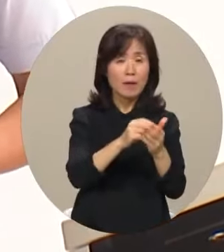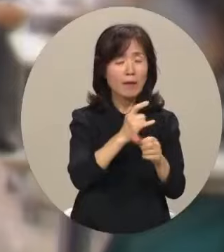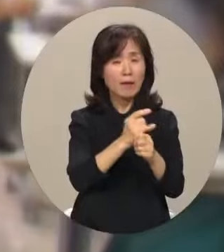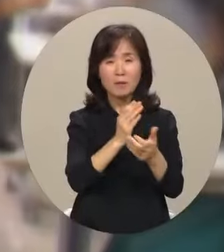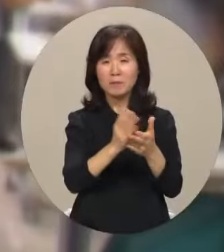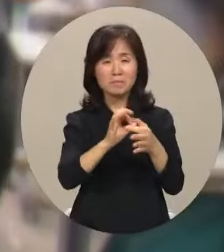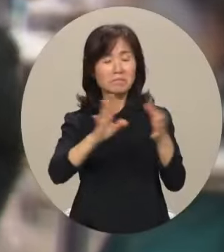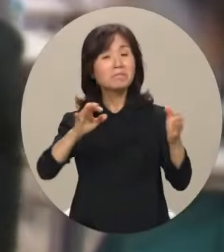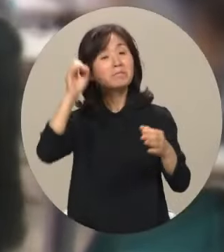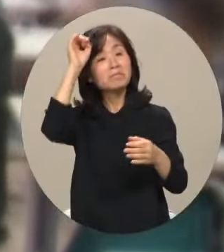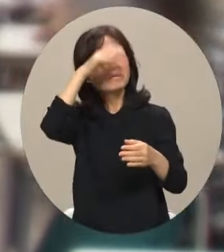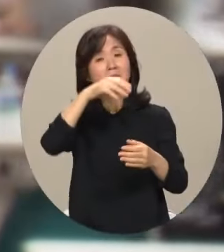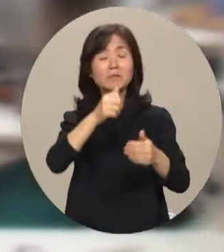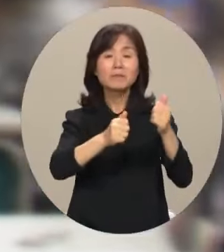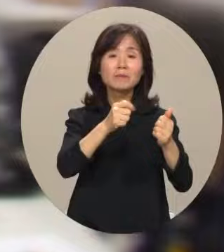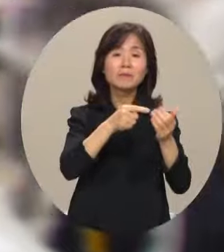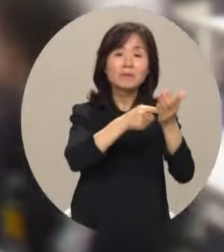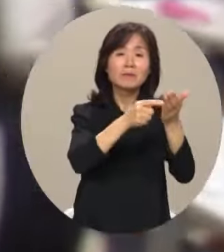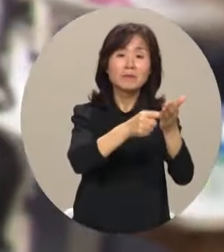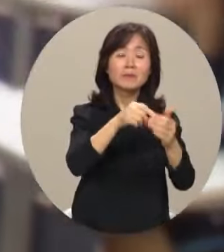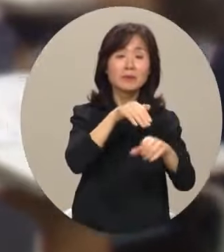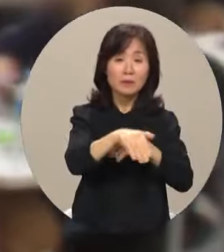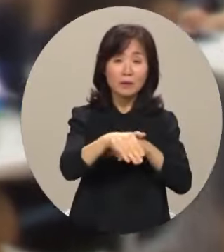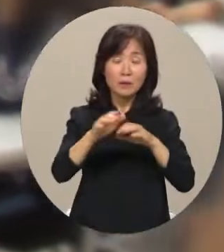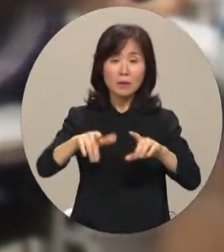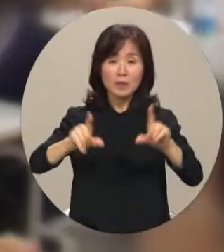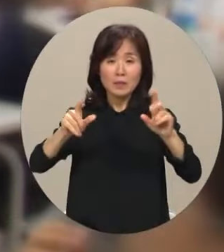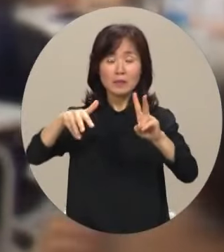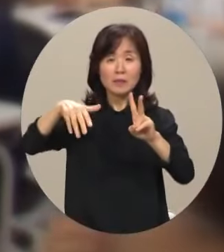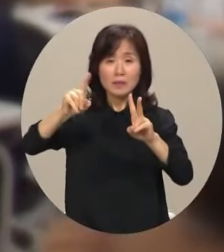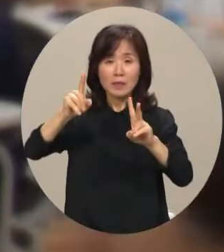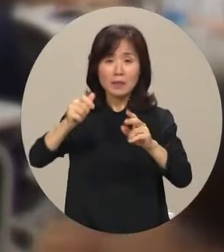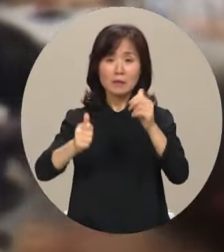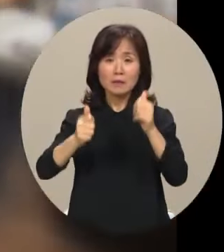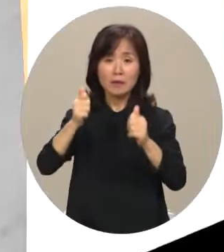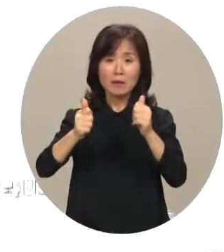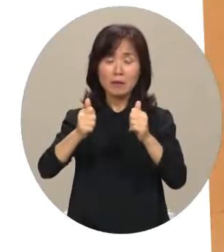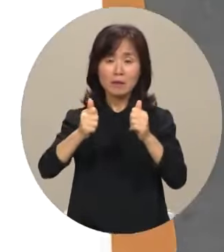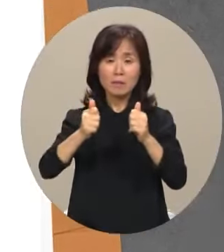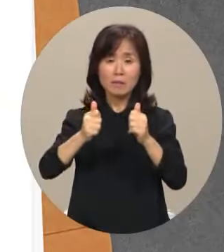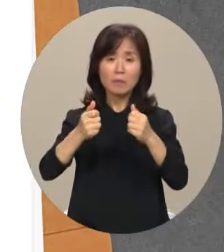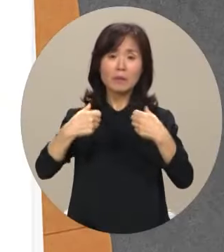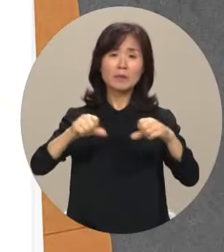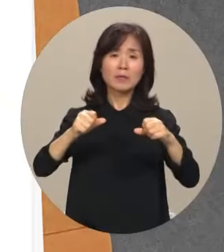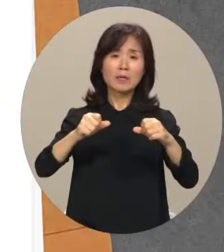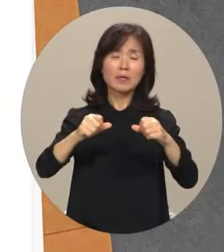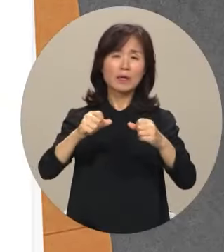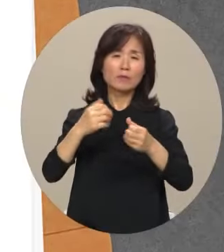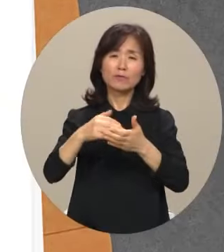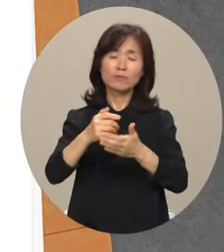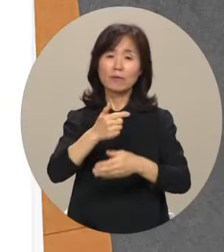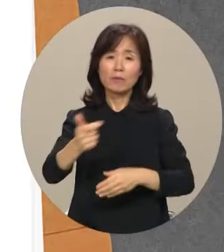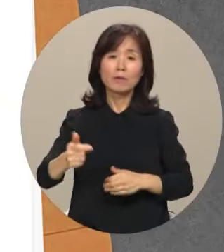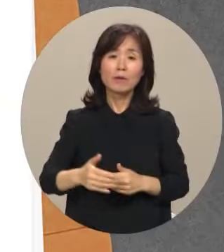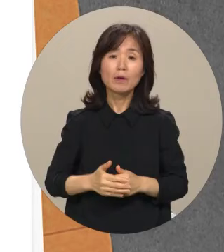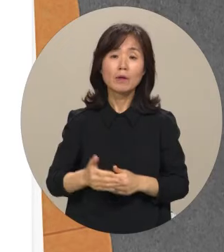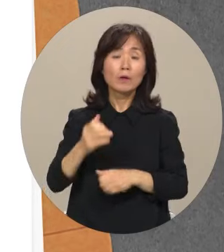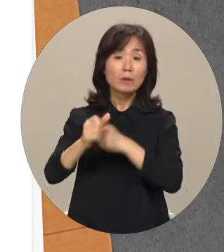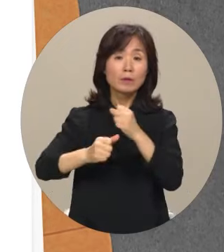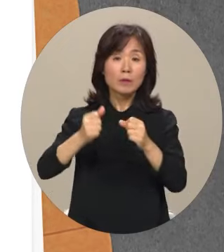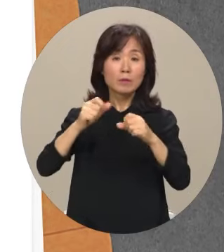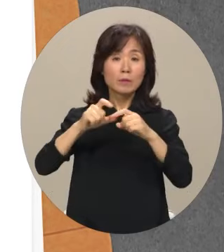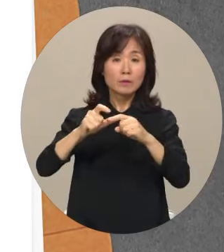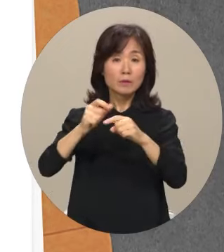편인데 올해는 2차 결시 비율이 5년 세 최고치를 경신한 겁니다 게다가 최근 5년 평균을